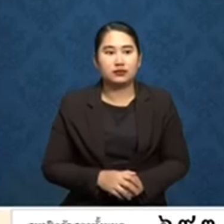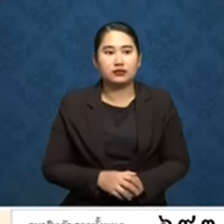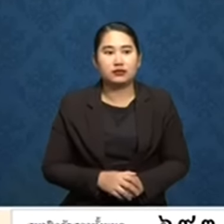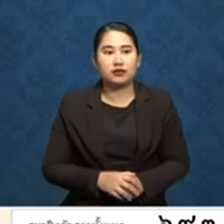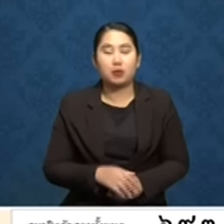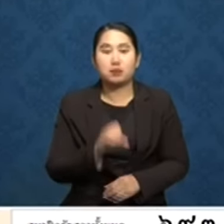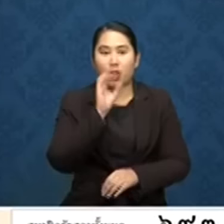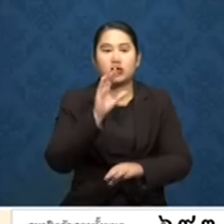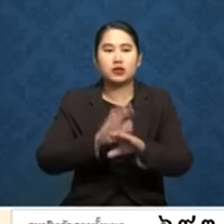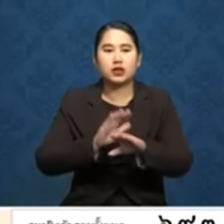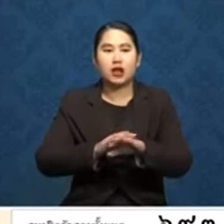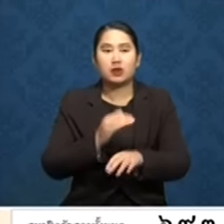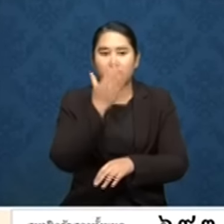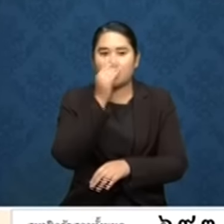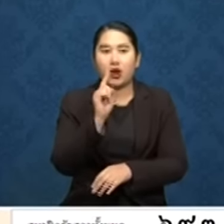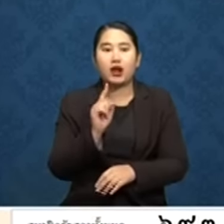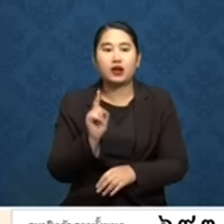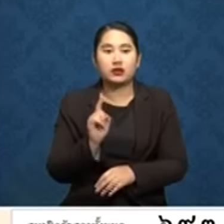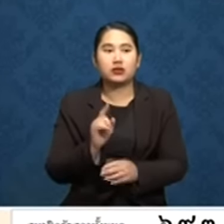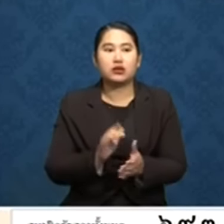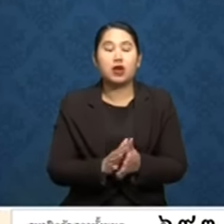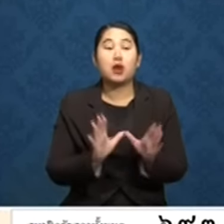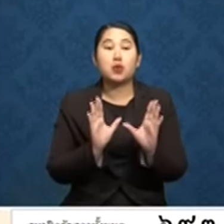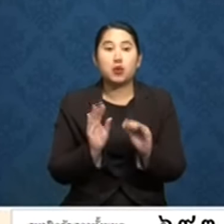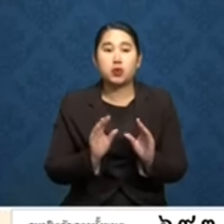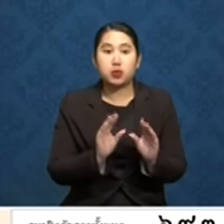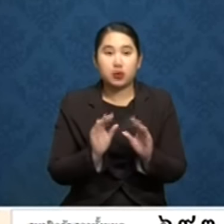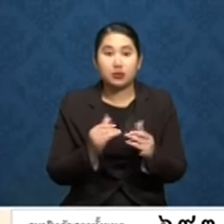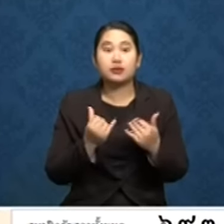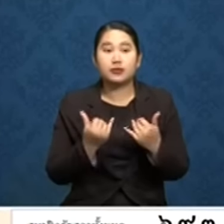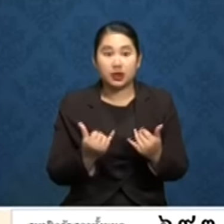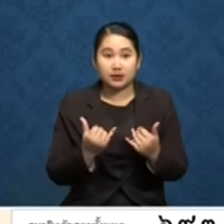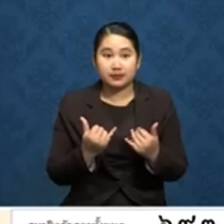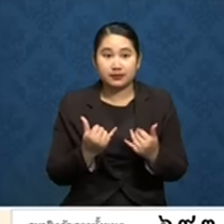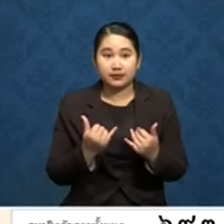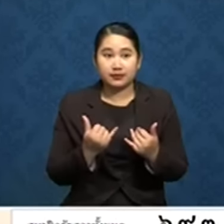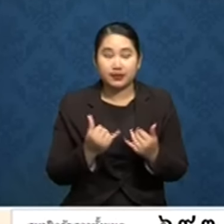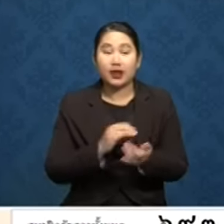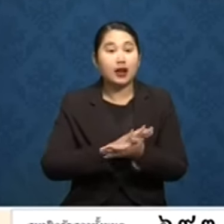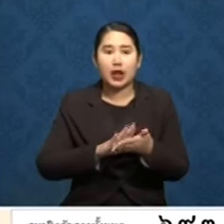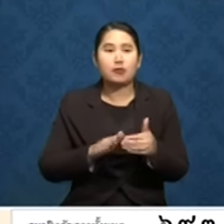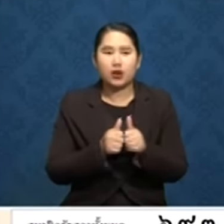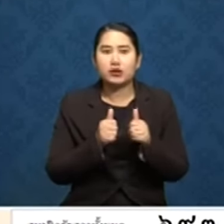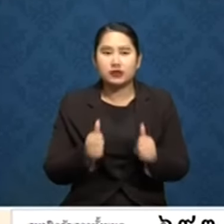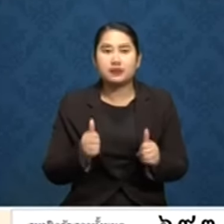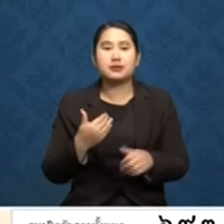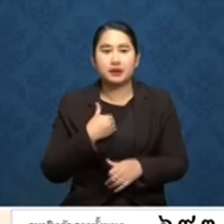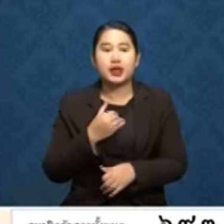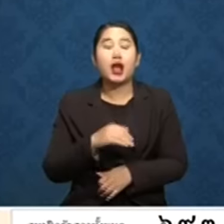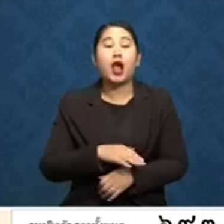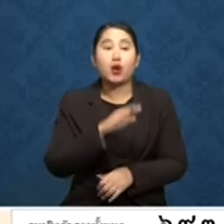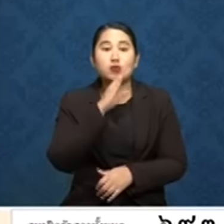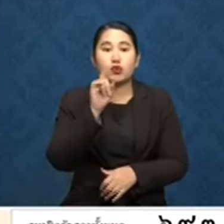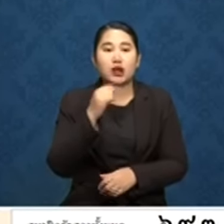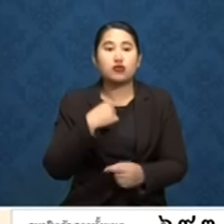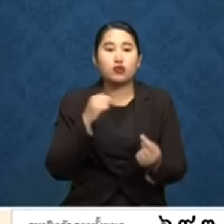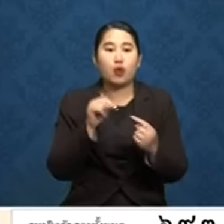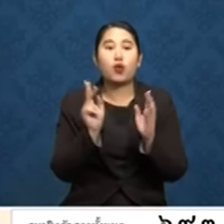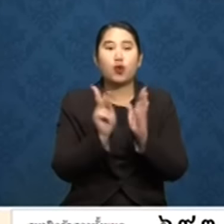ขอเตือนเพราะว่าเดี๋ยวเราบรรยากาศการประชุมวันนี้เป็นไปด้วยดีแล้วถ้าเผื่อว่าข้อบังคับ